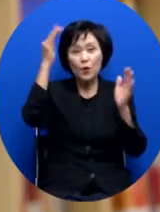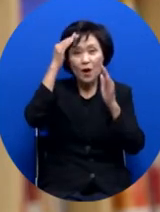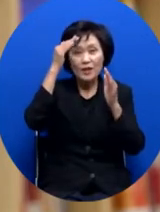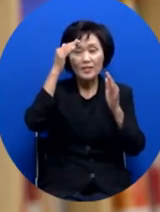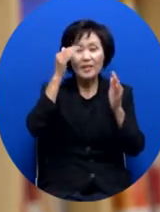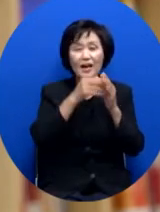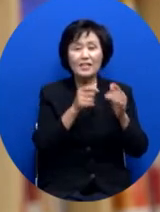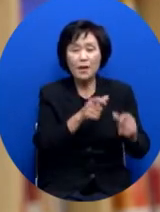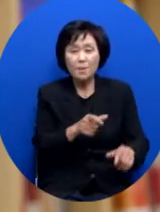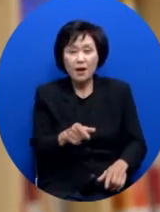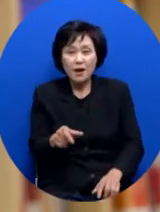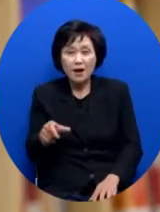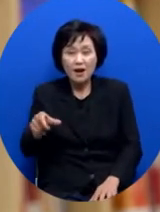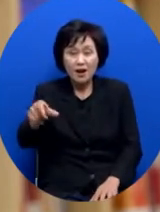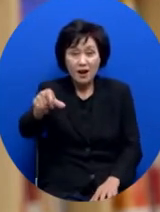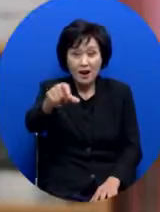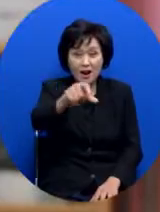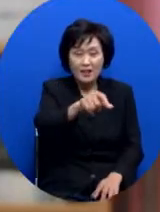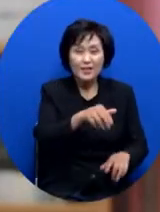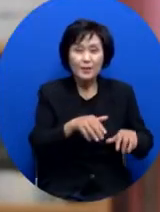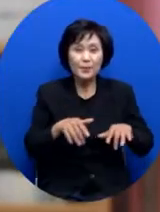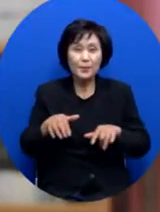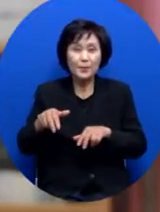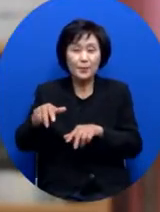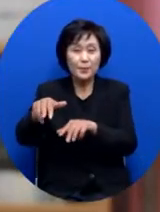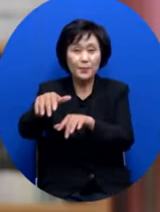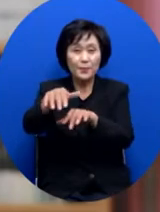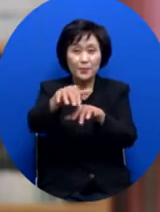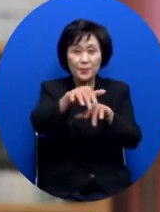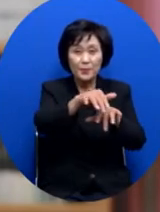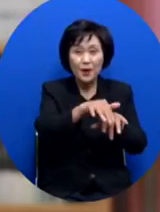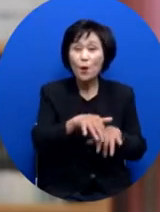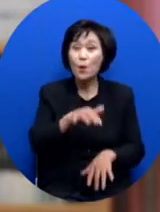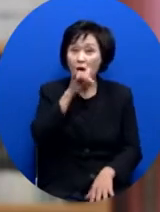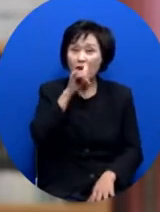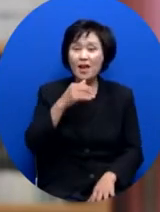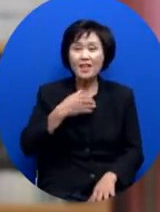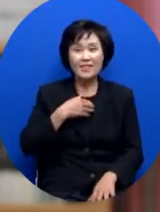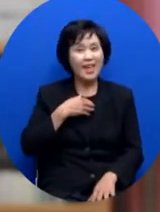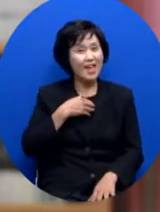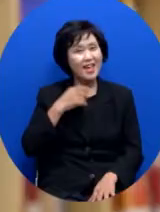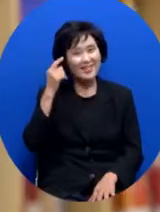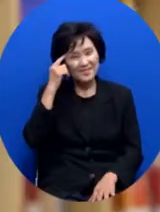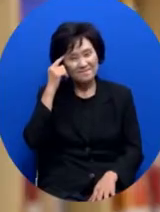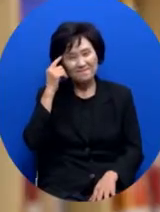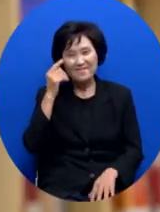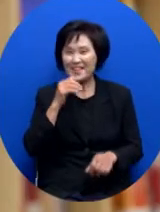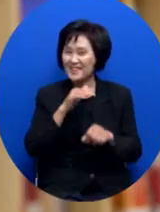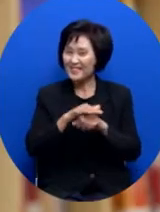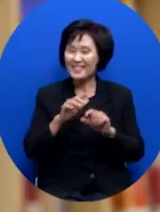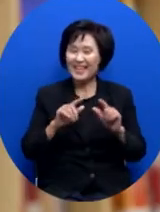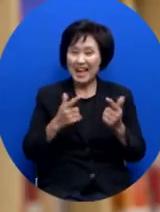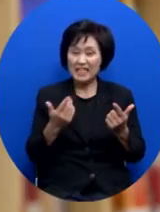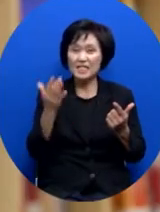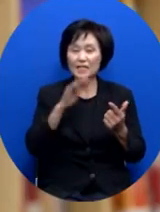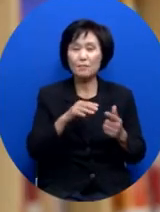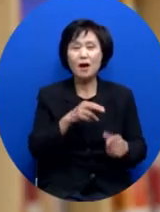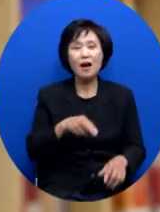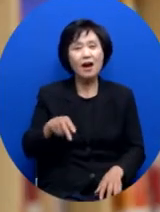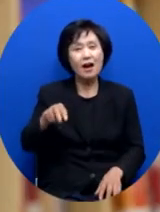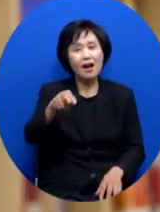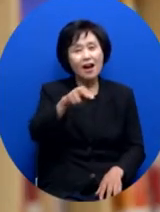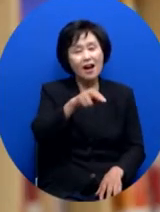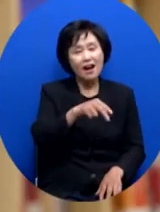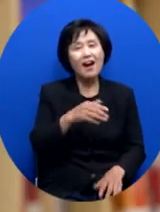전했습니다 어땠어 라고 물어보니까 하는 말이 아 제 스타일은 아니지만 잘 끝났어요 계약이 하더라구요 무슨 말이냐면 자기